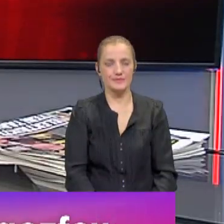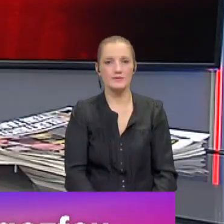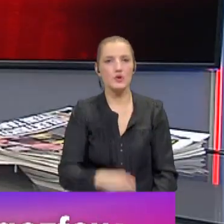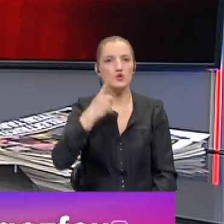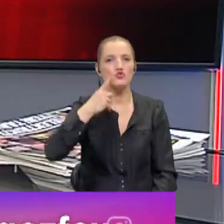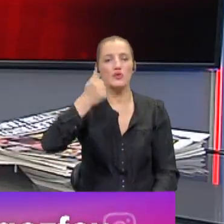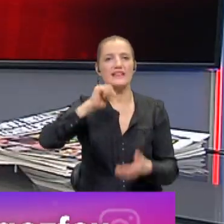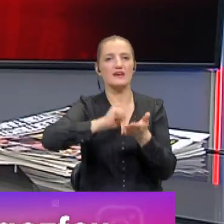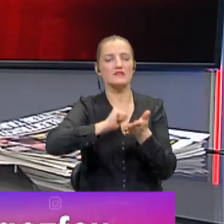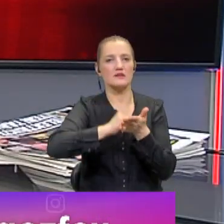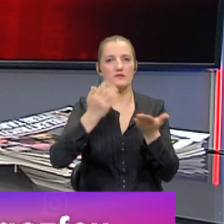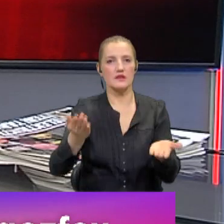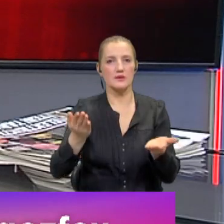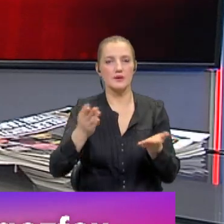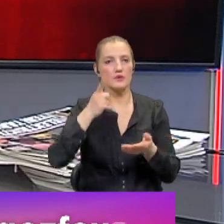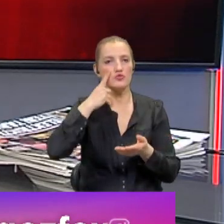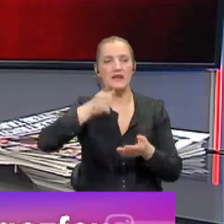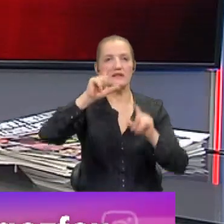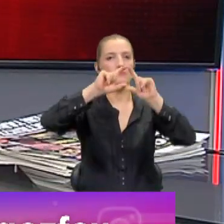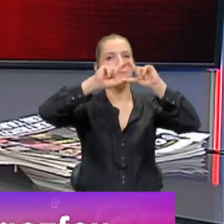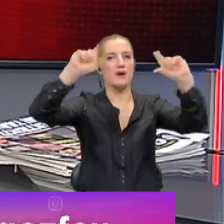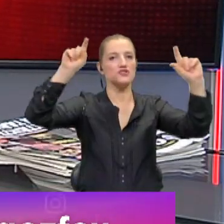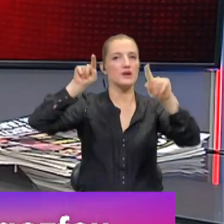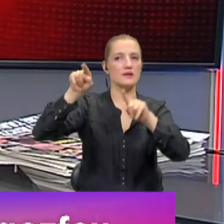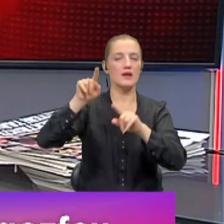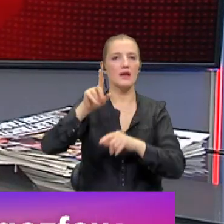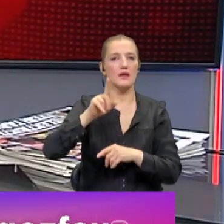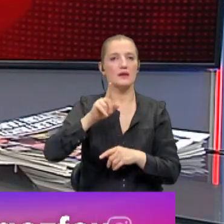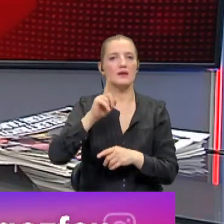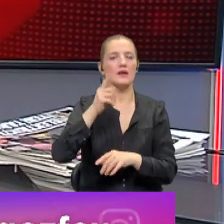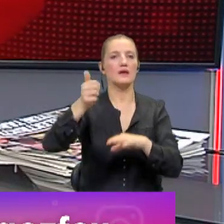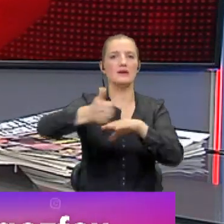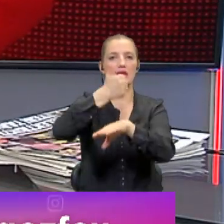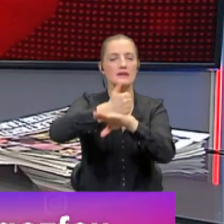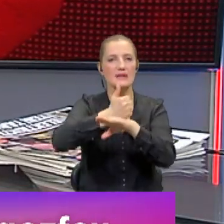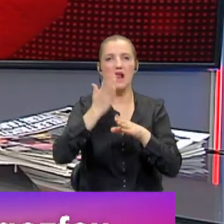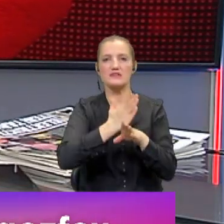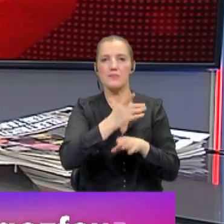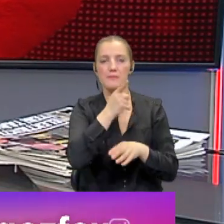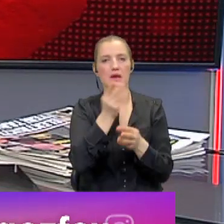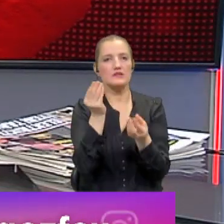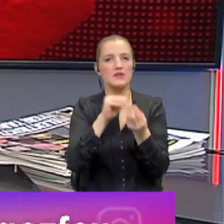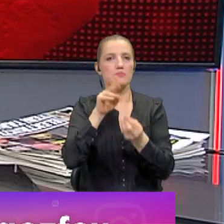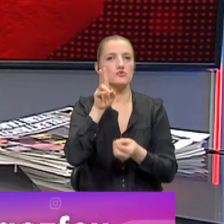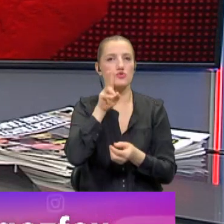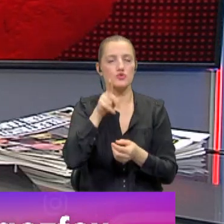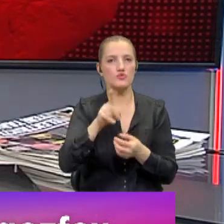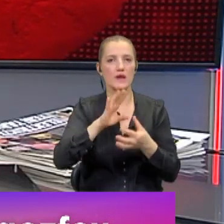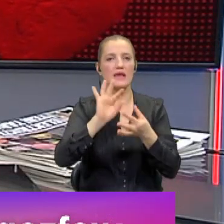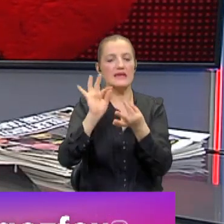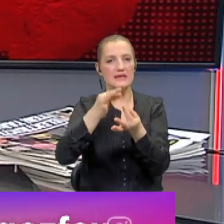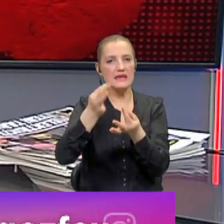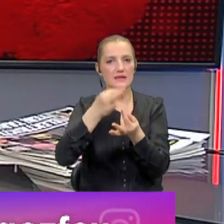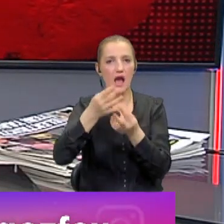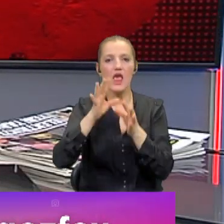bu çumhuriyet gazetesi Cumhuriyet gazetesinin manşeti iktidar sebep zamlar sonuç artışlar iğneden ipliği